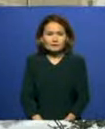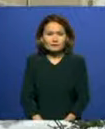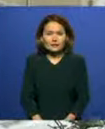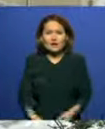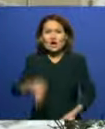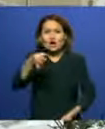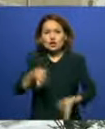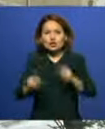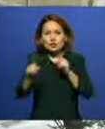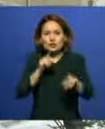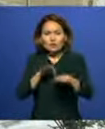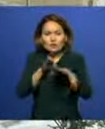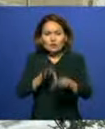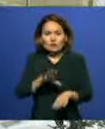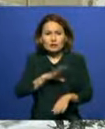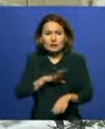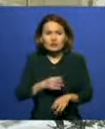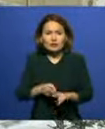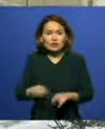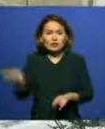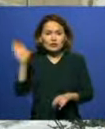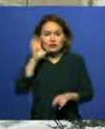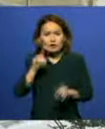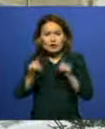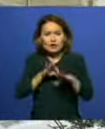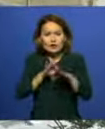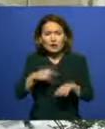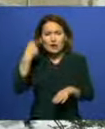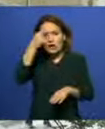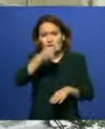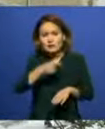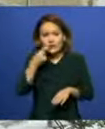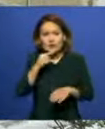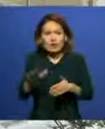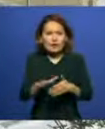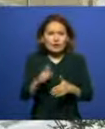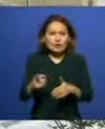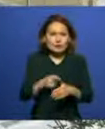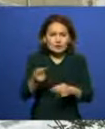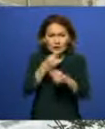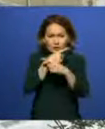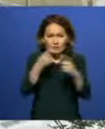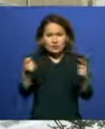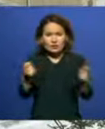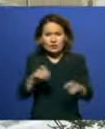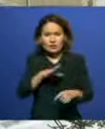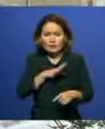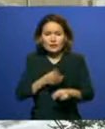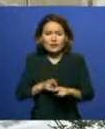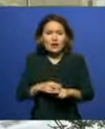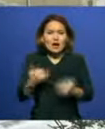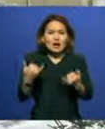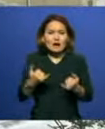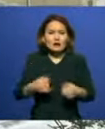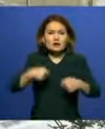Сот отырысы жабық жағдайда өтуде. Алғашқы тыңдалымда сотталушының жеке бас туралы анықтамалар беріліп, дерек мәліметтер жария етіледі. Екі